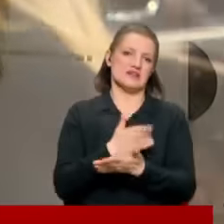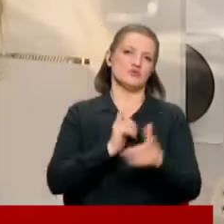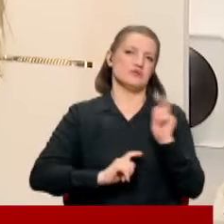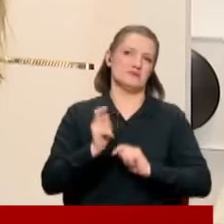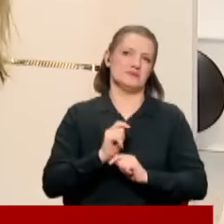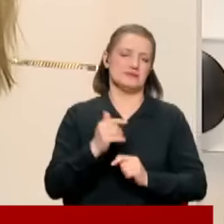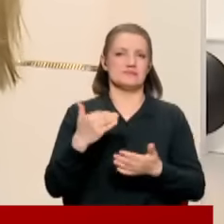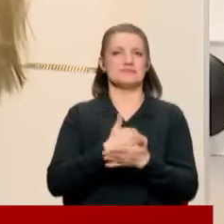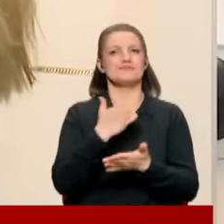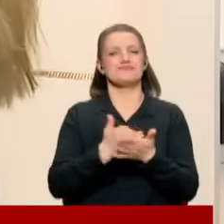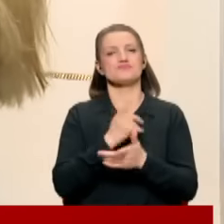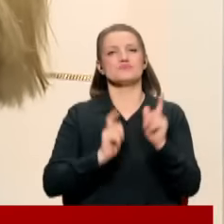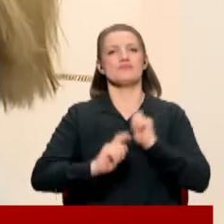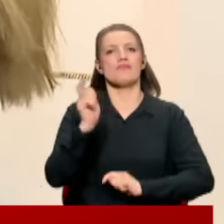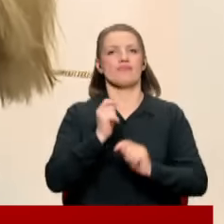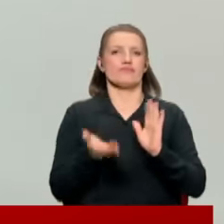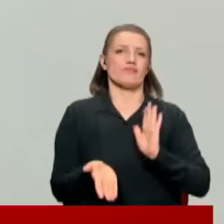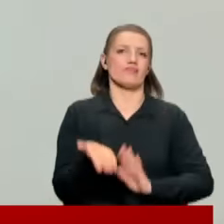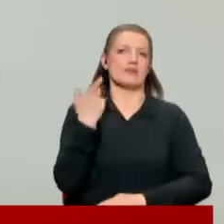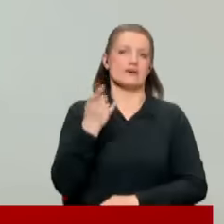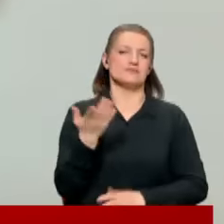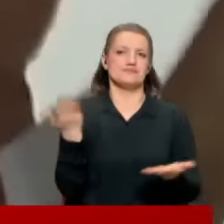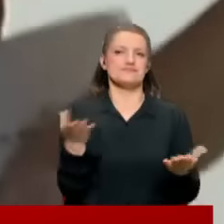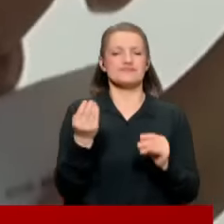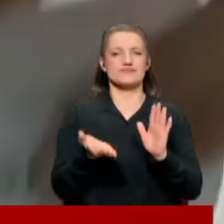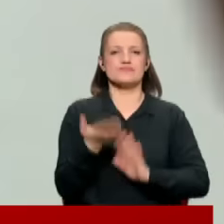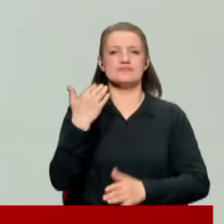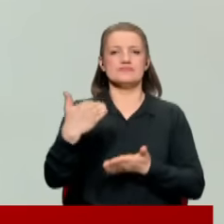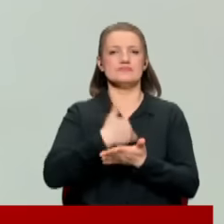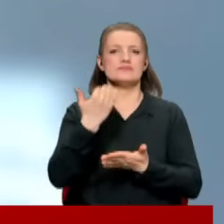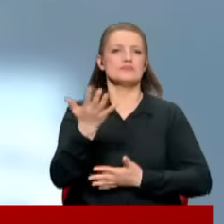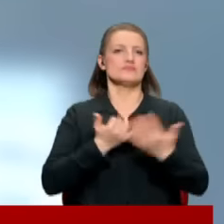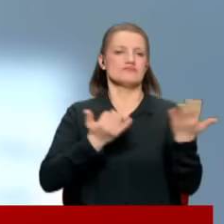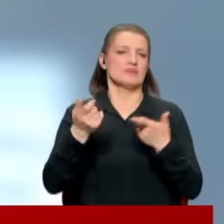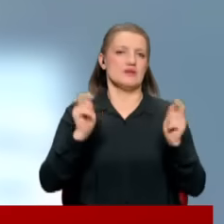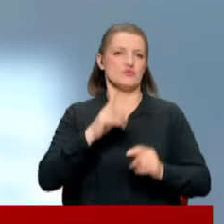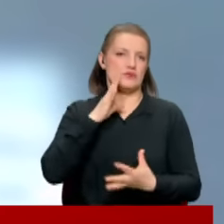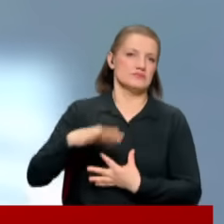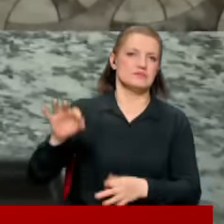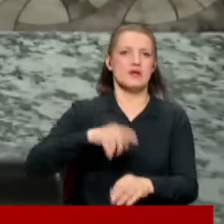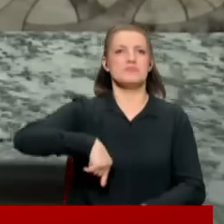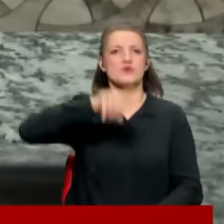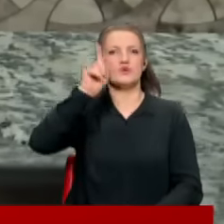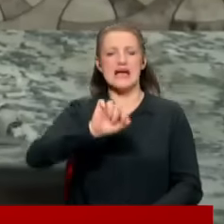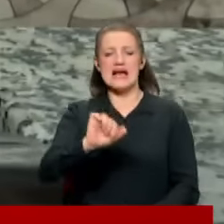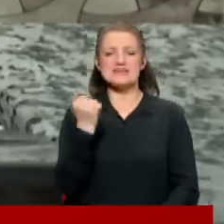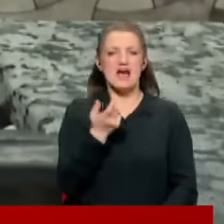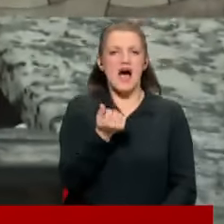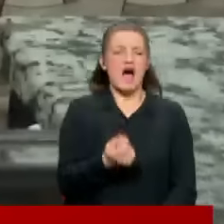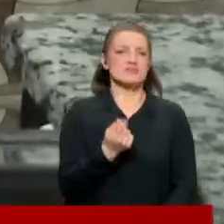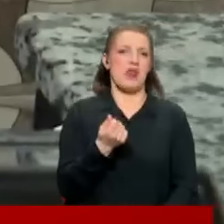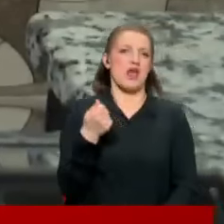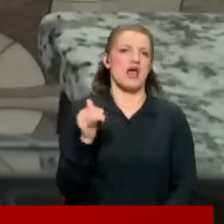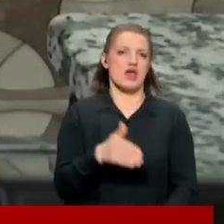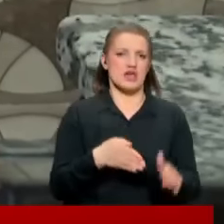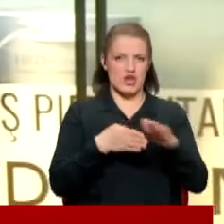tabii. Kredi kartı kullanımı çok çok daha fazla. Zaten daha çok kredi kartıyla alışveriş yapıyor tüketici. Gün boyu kasaya çok az nakit para